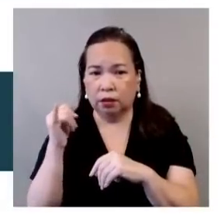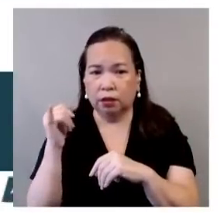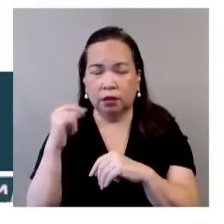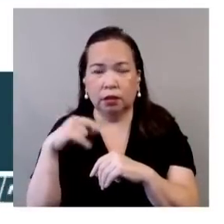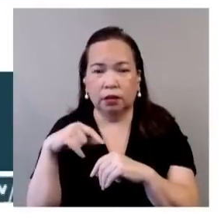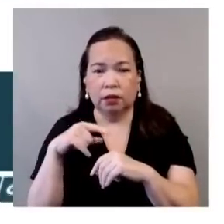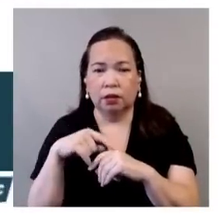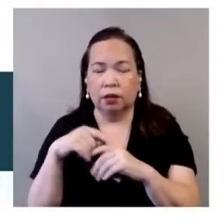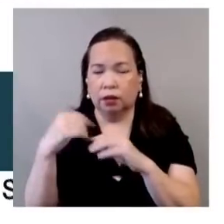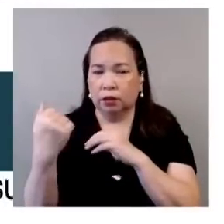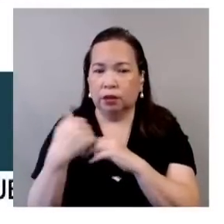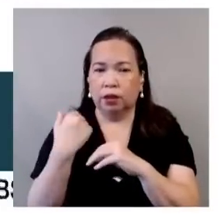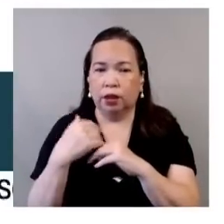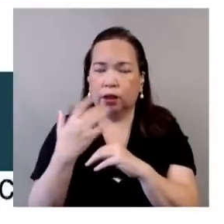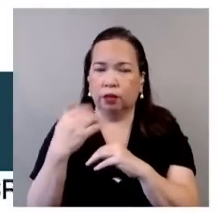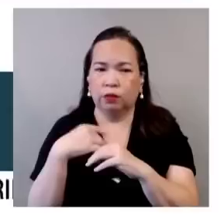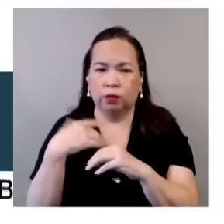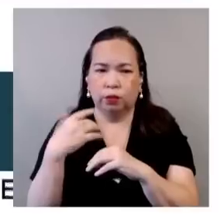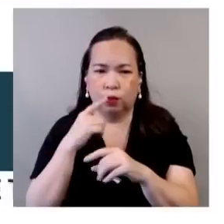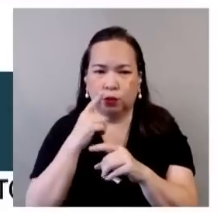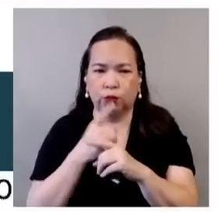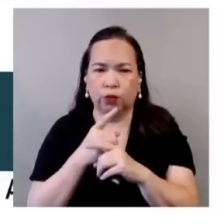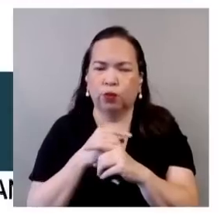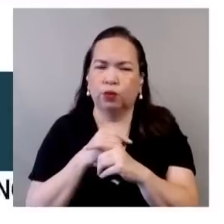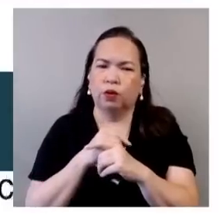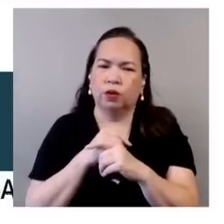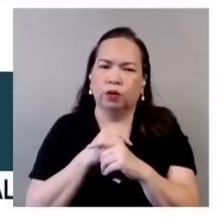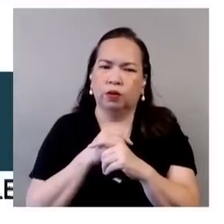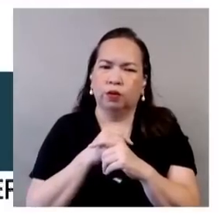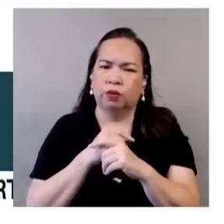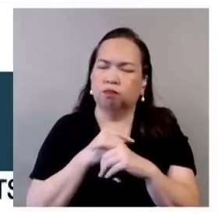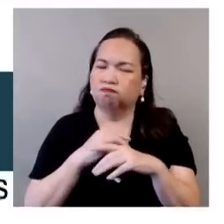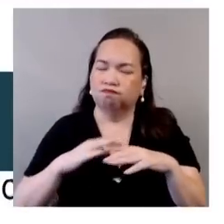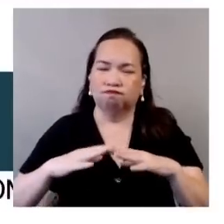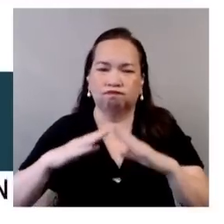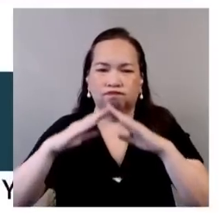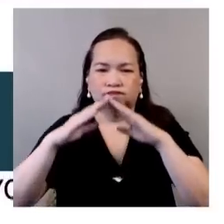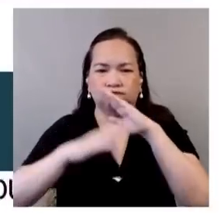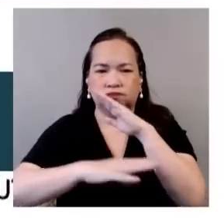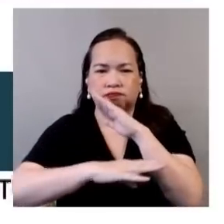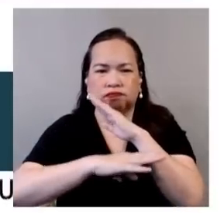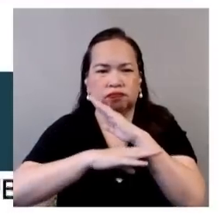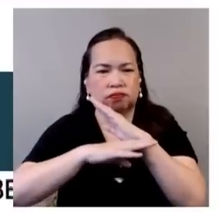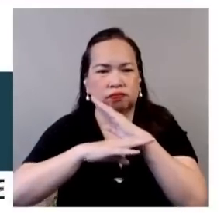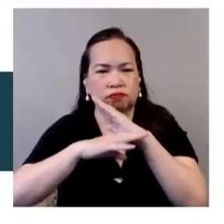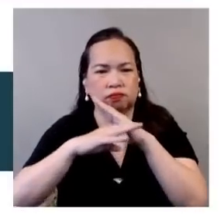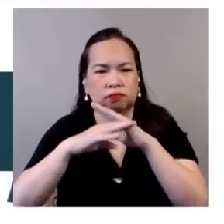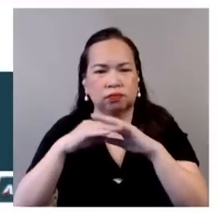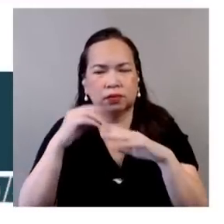HQ, talagang marami pa po ang lubog sa baha. Are you able to assess